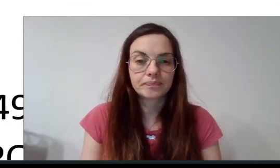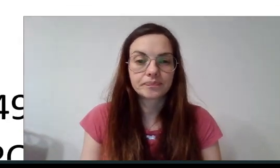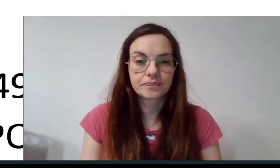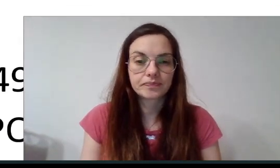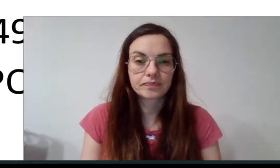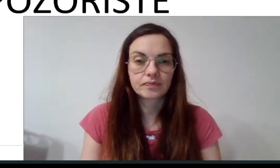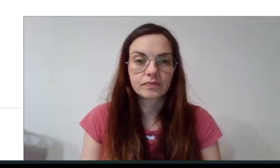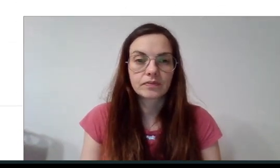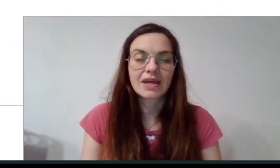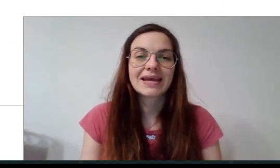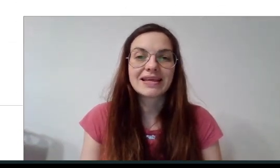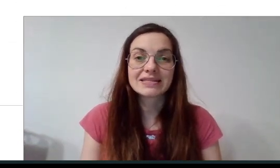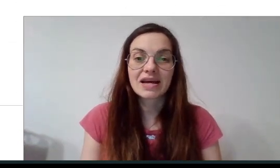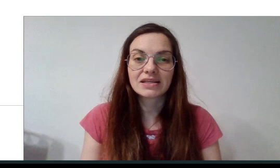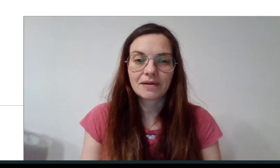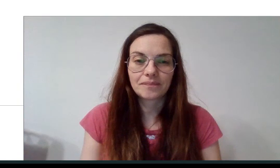Das Theater.